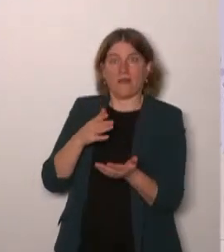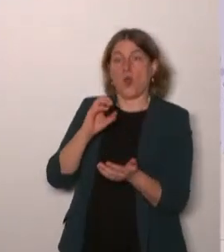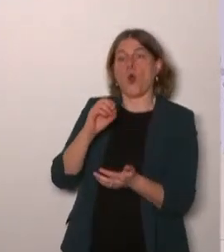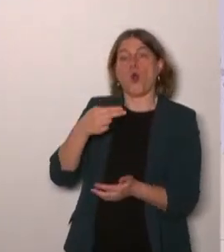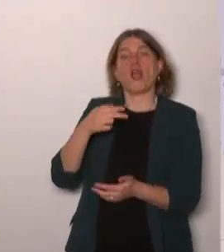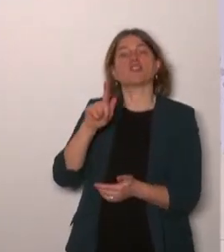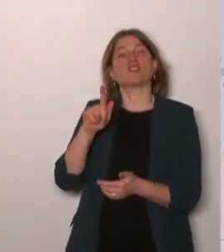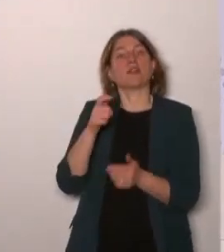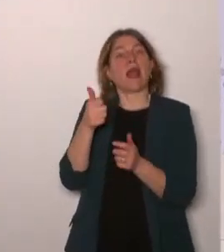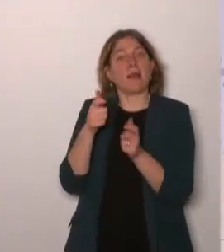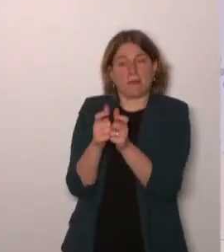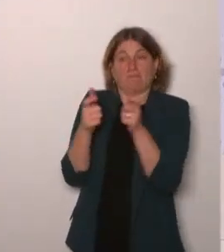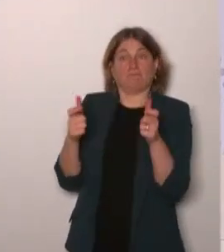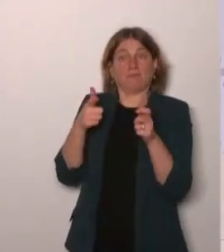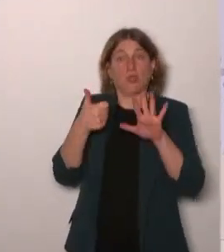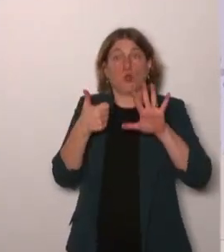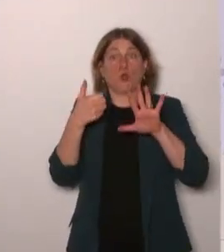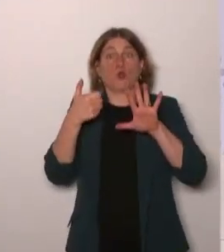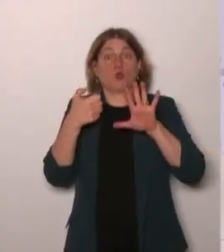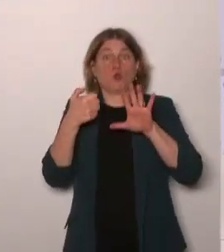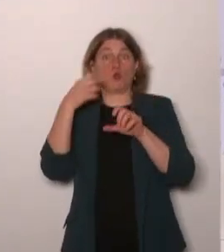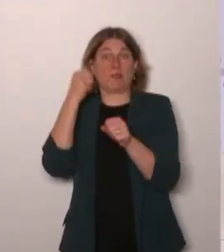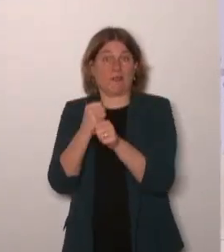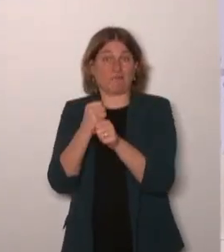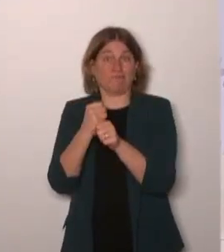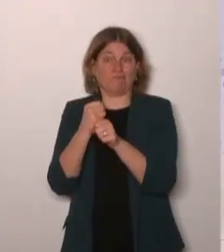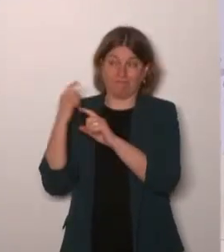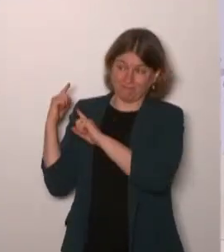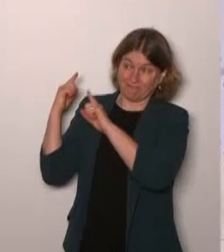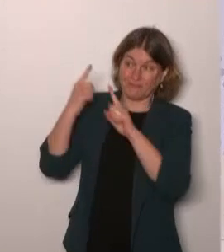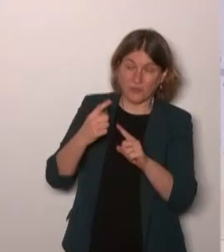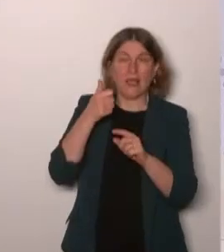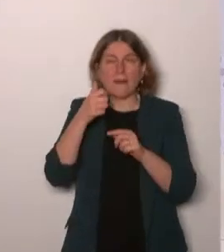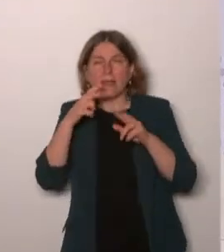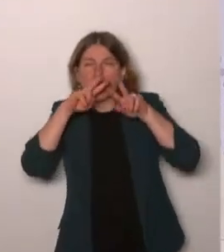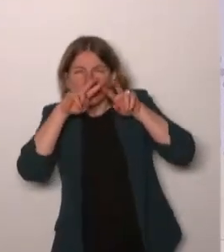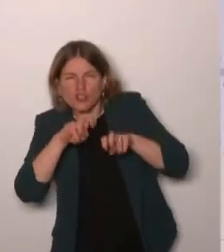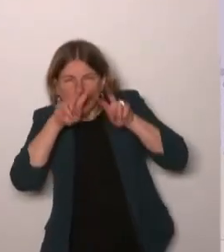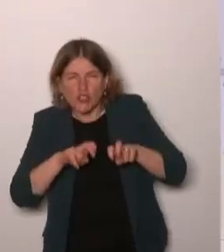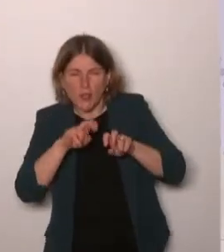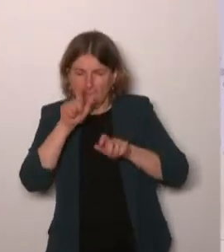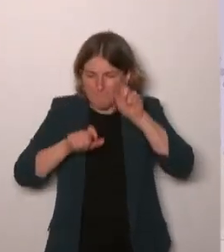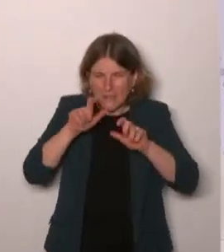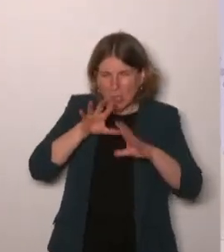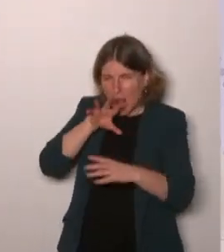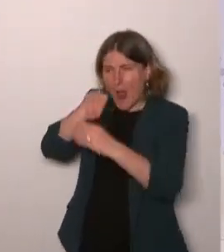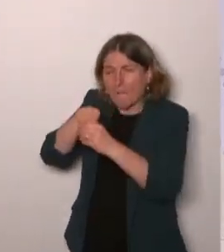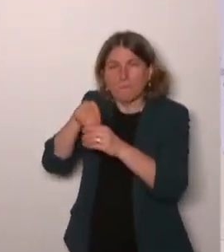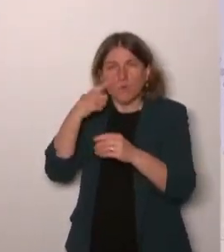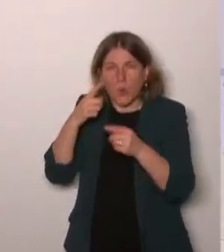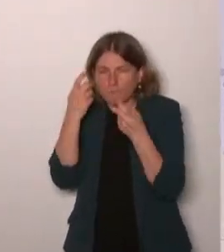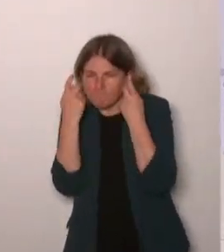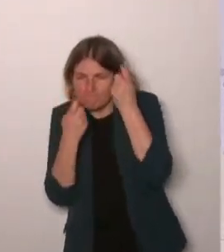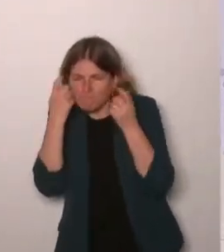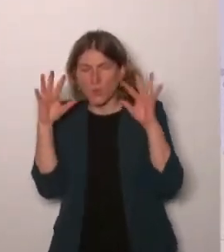qui réunit parmi les meilleurs chercheurs en matière de cancérologie en Europe et qui conduit des essais cliniques visant